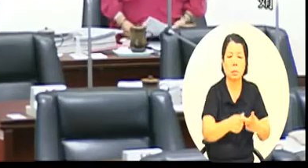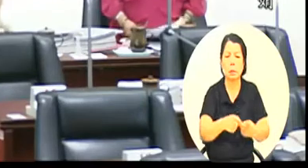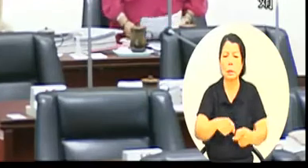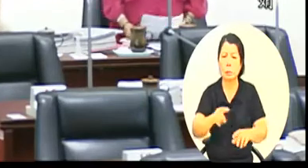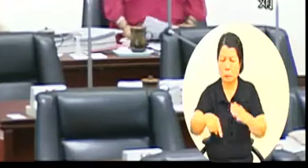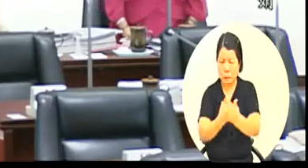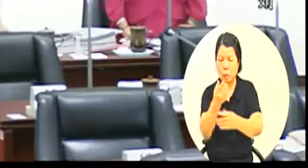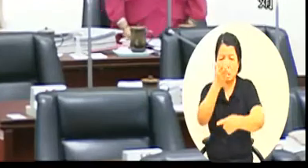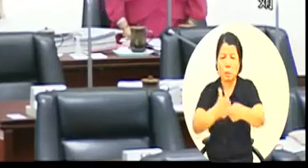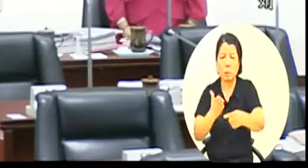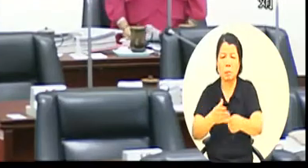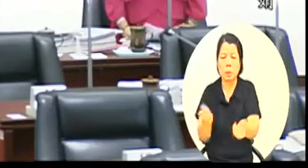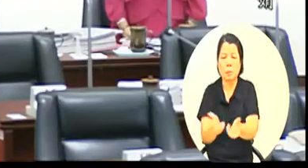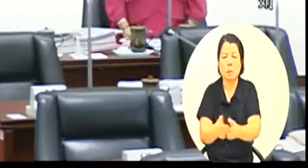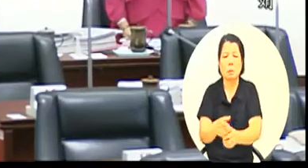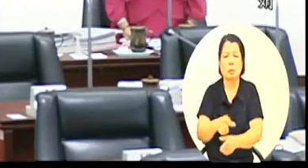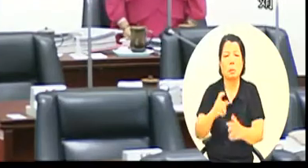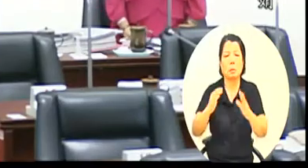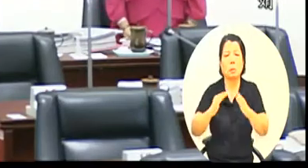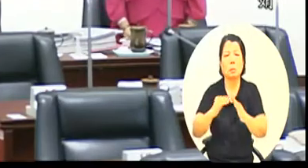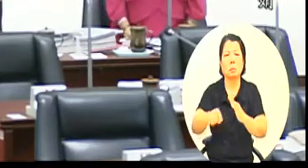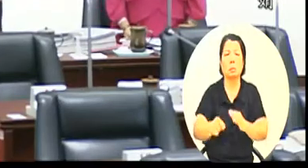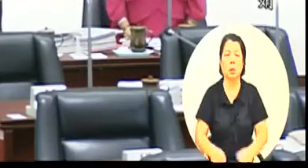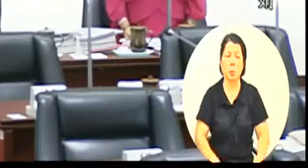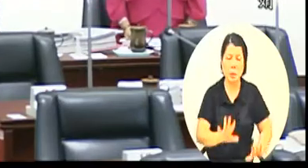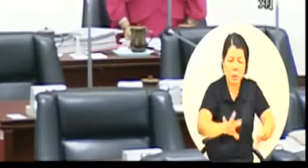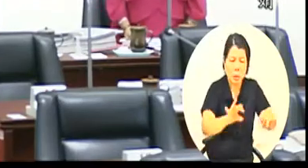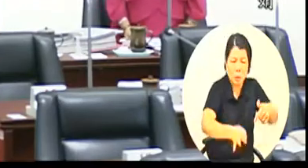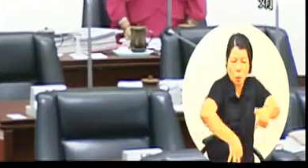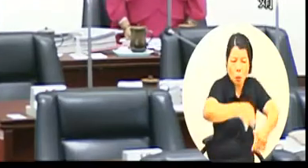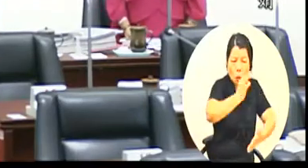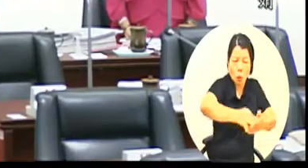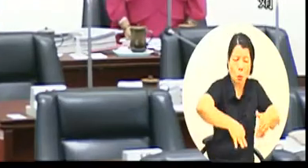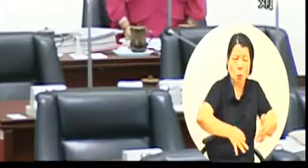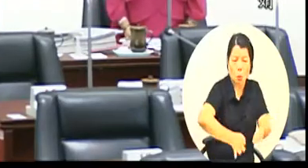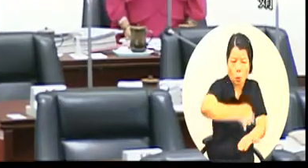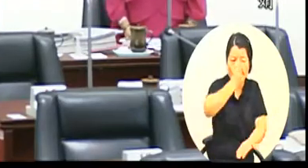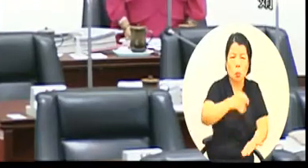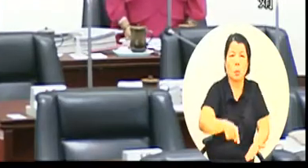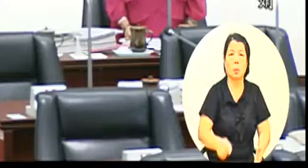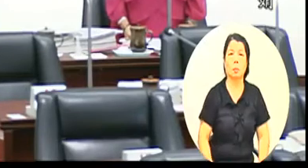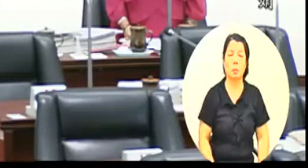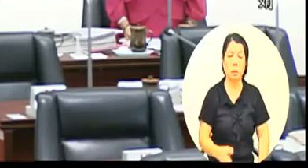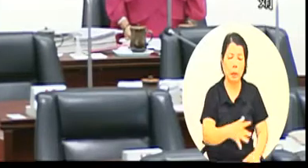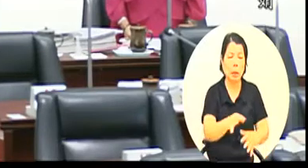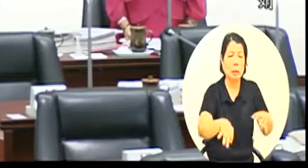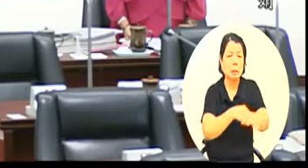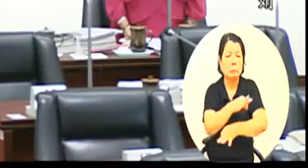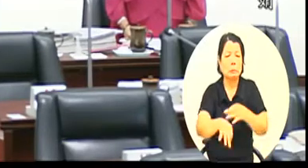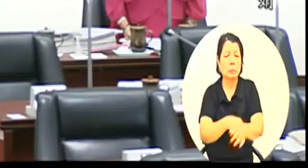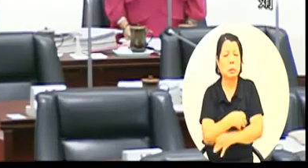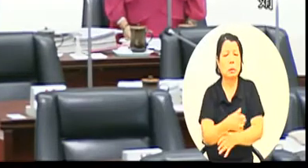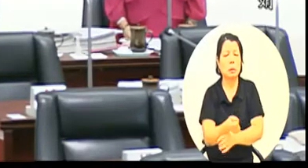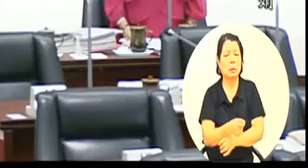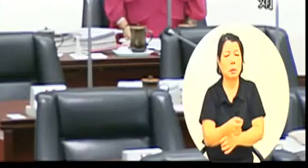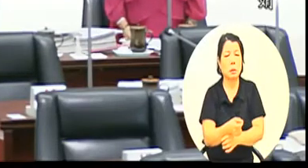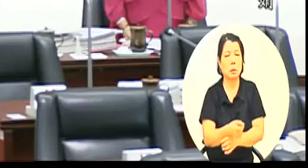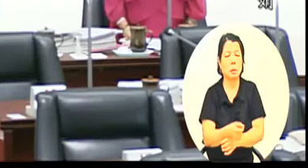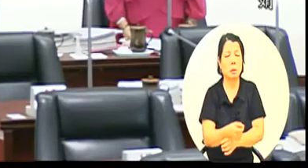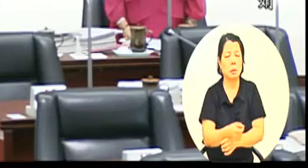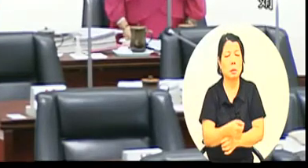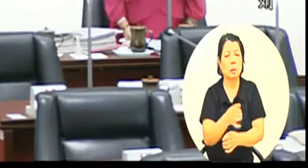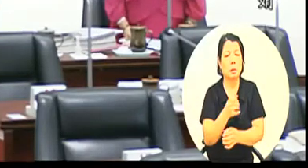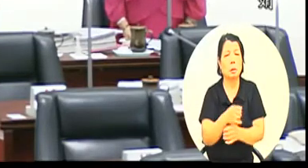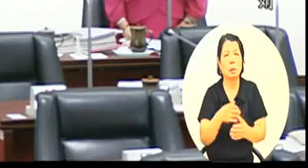了哈，我们寸土寸金，大家也是这样，目前现在大家的那个经济状况也不是那么的理想的情况下，如